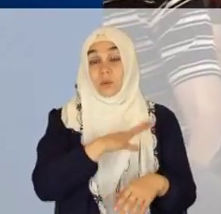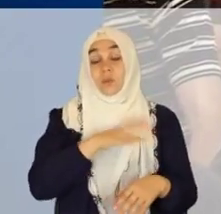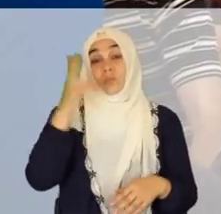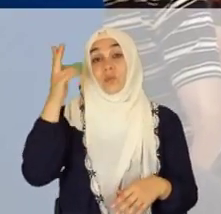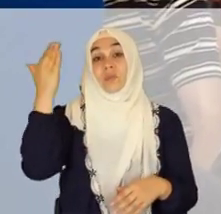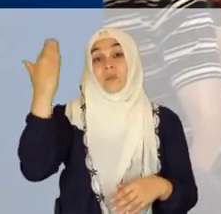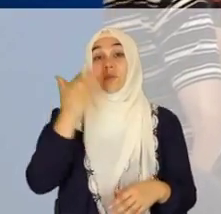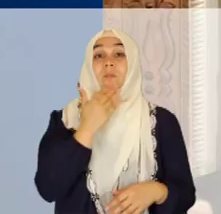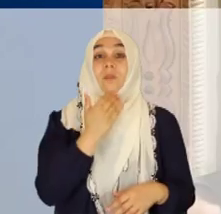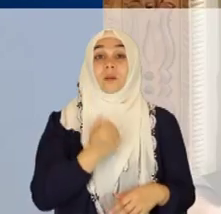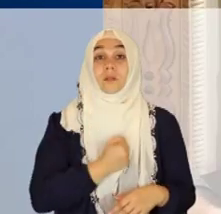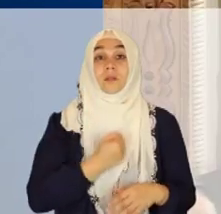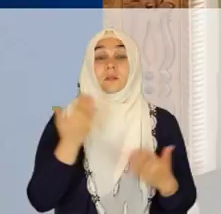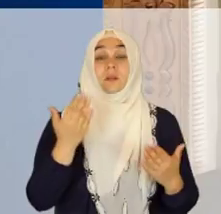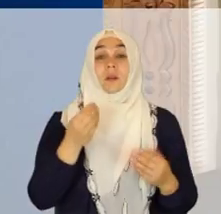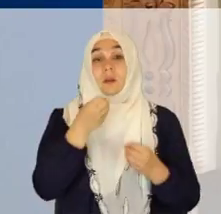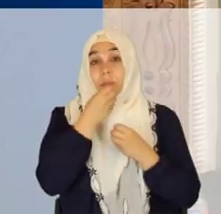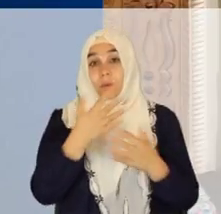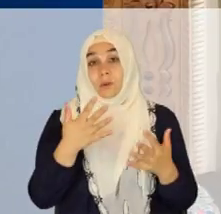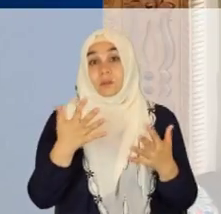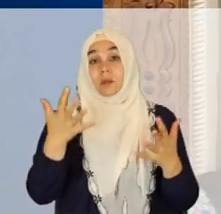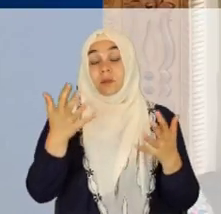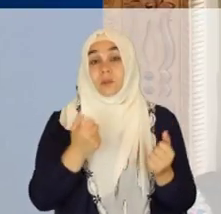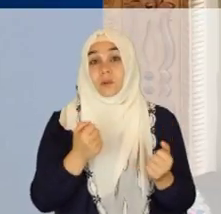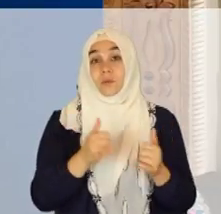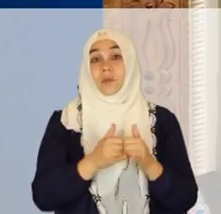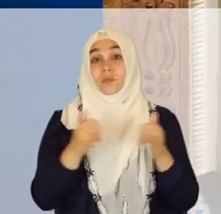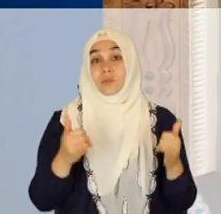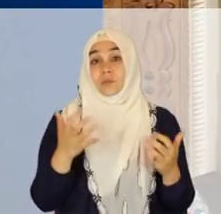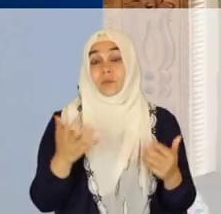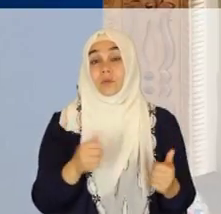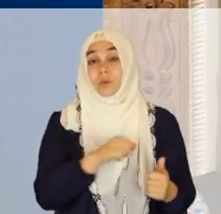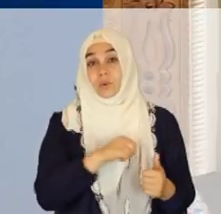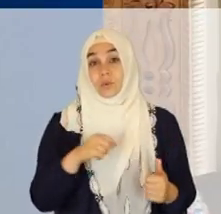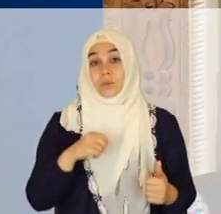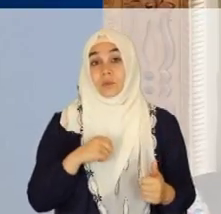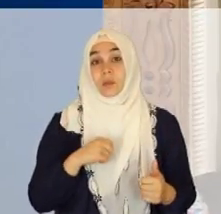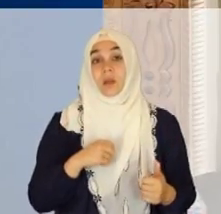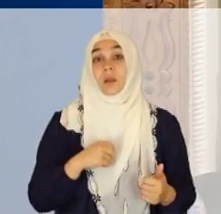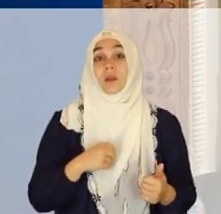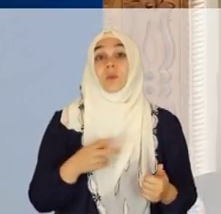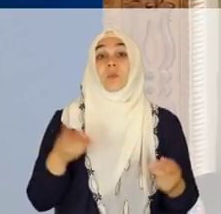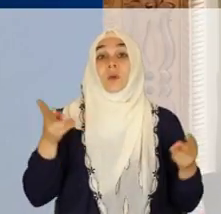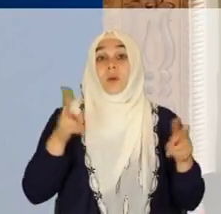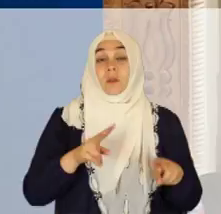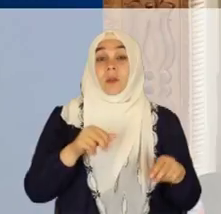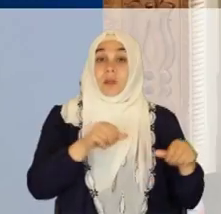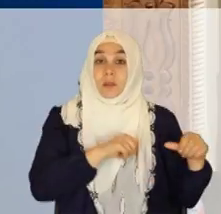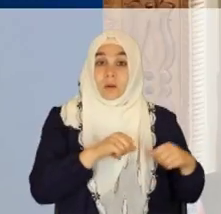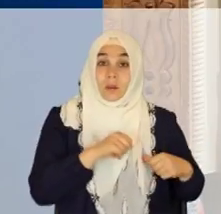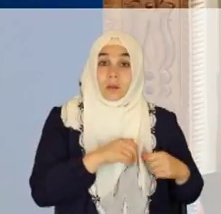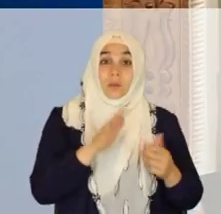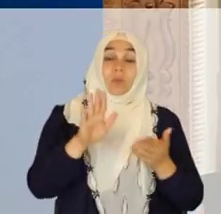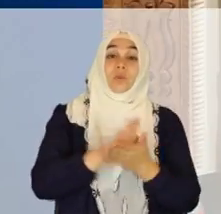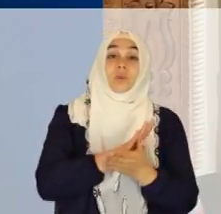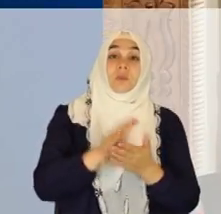Allohning rahmati bo'ladi, ajr savob olishi uchun o'zidan sodir bo'lgan gunohlarini